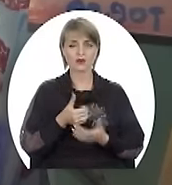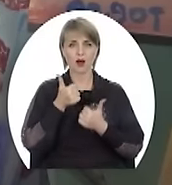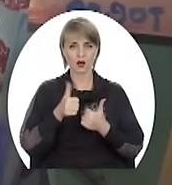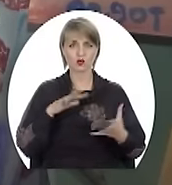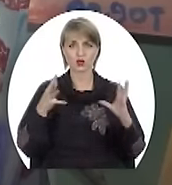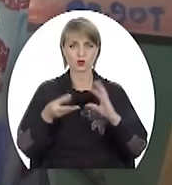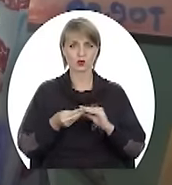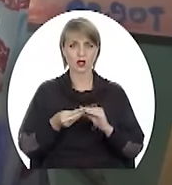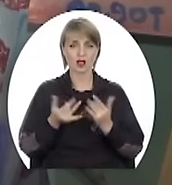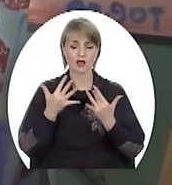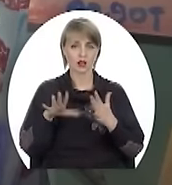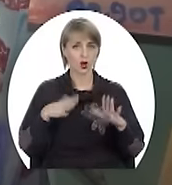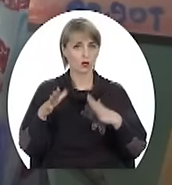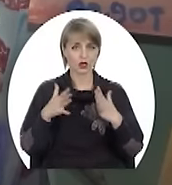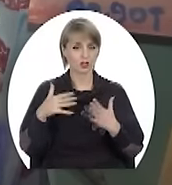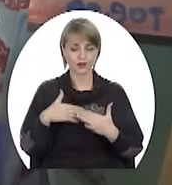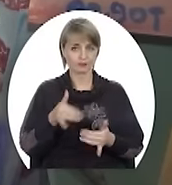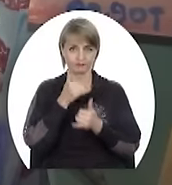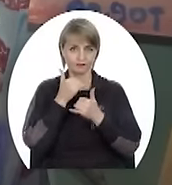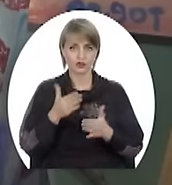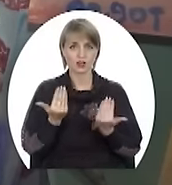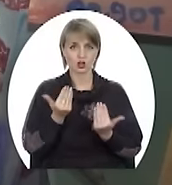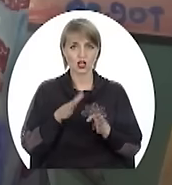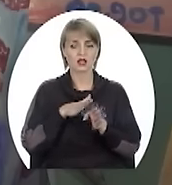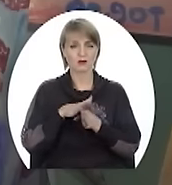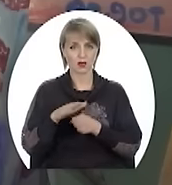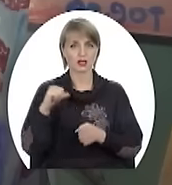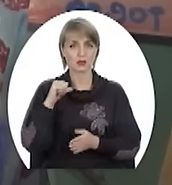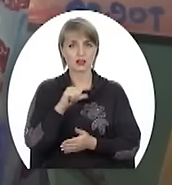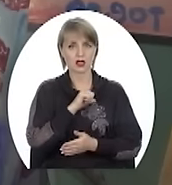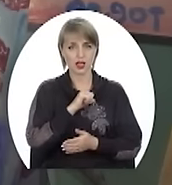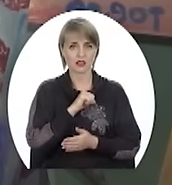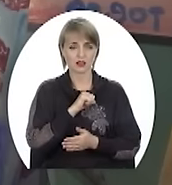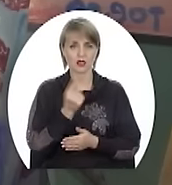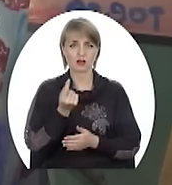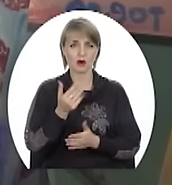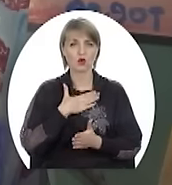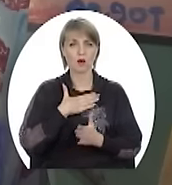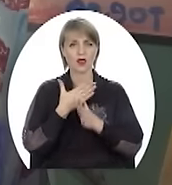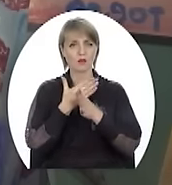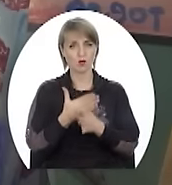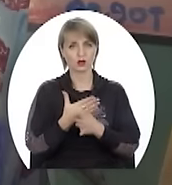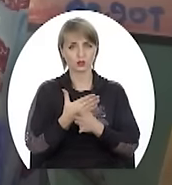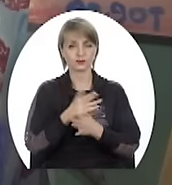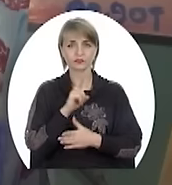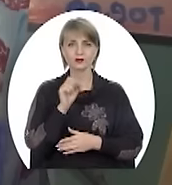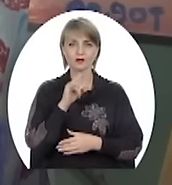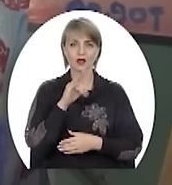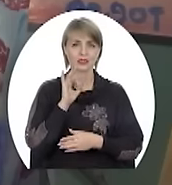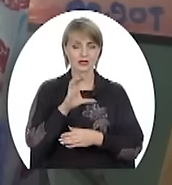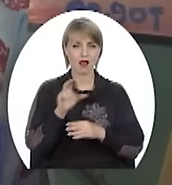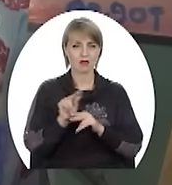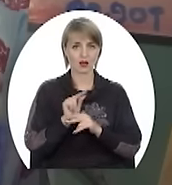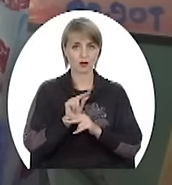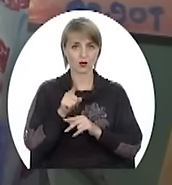даем, показываем хороший результат. Некоторые упражнения нам раньше не давались, то сейчас он делает самостоятельно, там, с небольшой моей помощью.